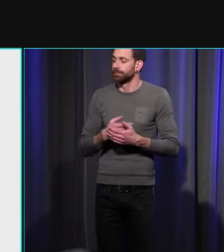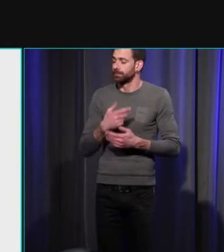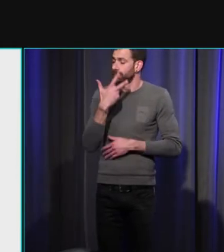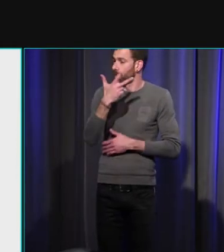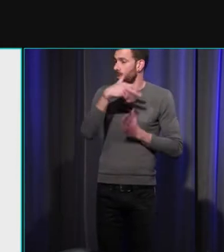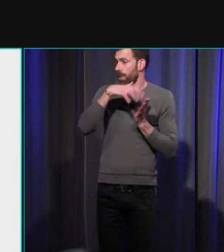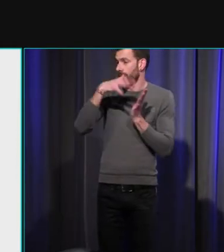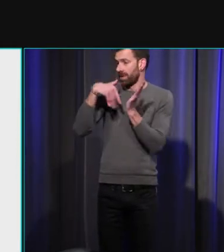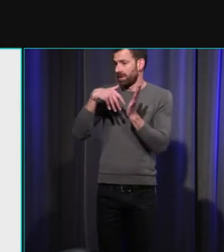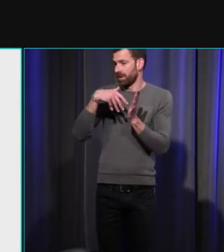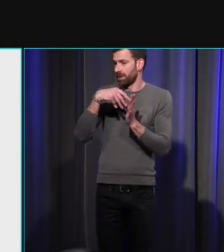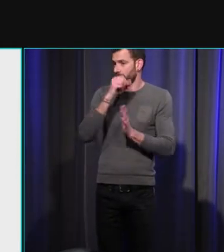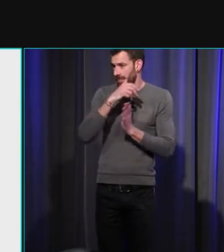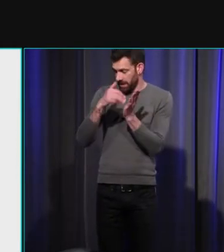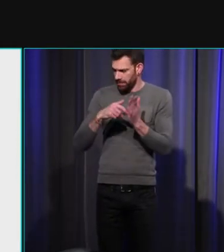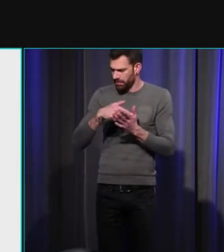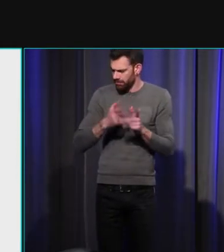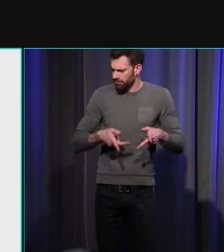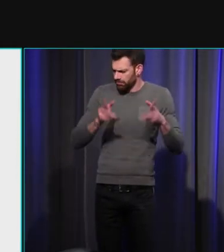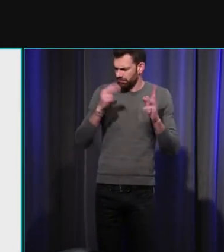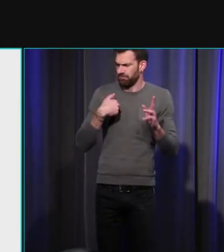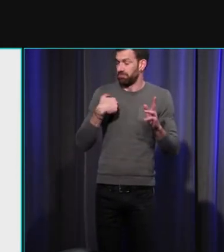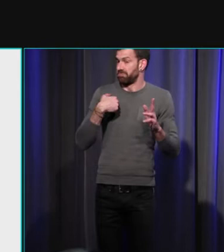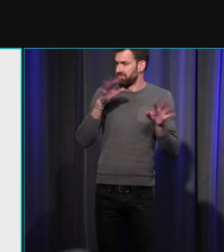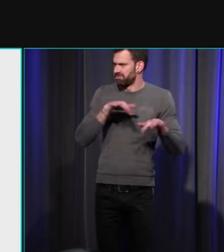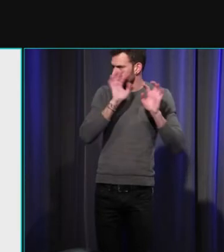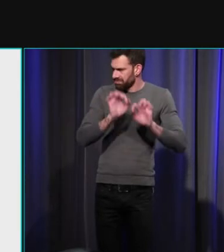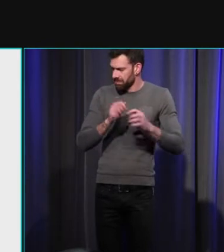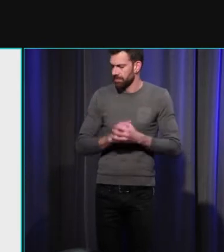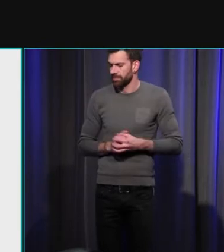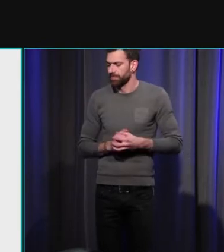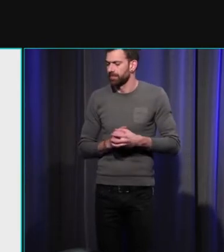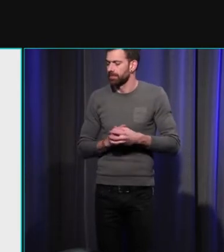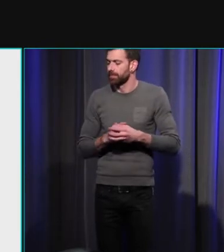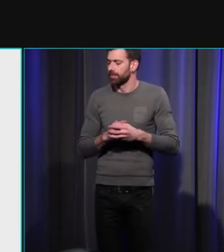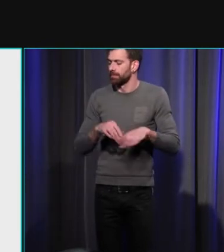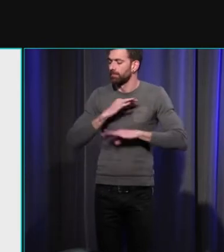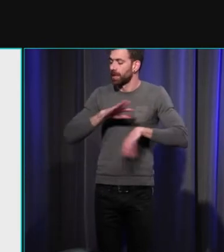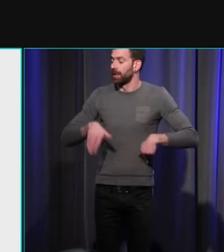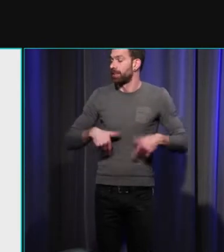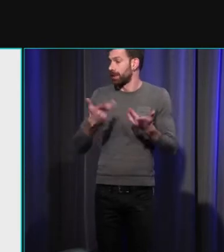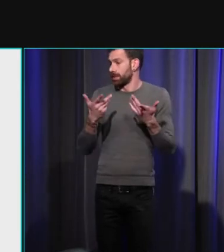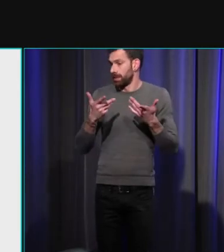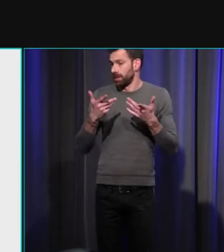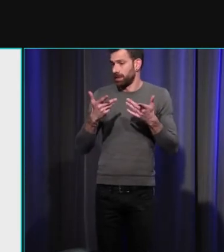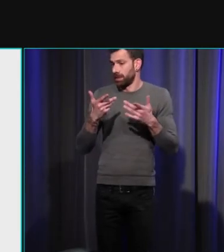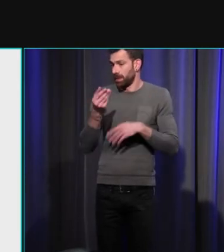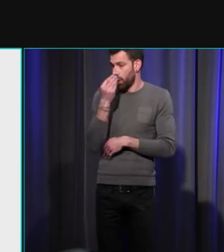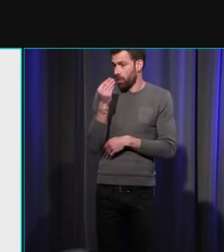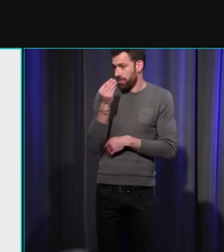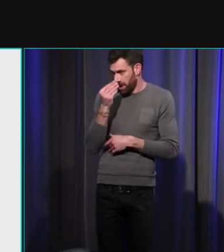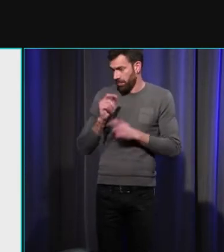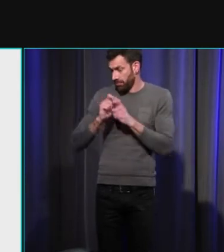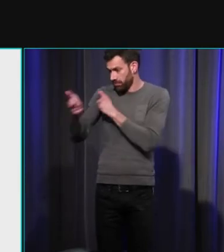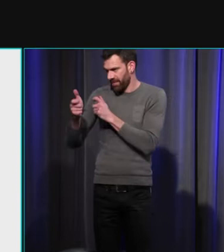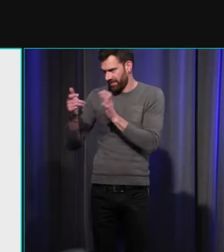scène assez mystérieuse lors de la dernière cène le dernier repas pascal du christ juste avant la crucifixion